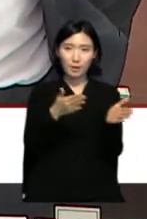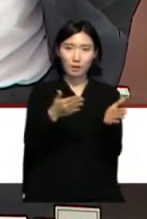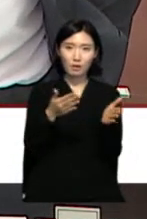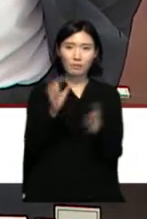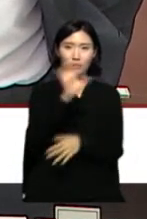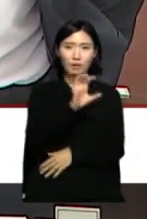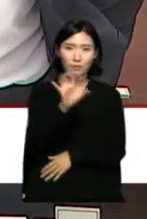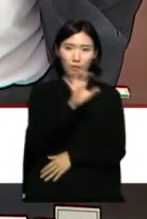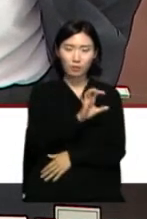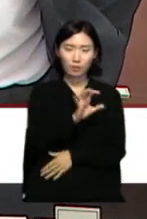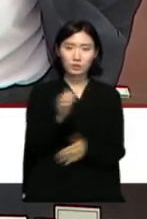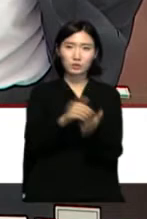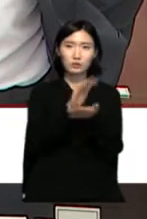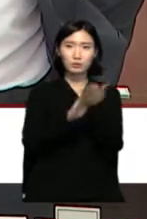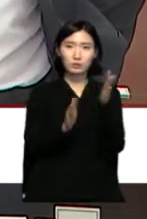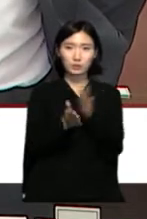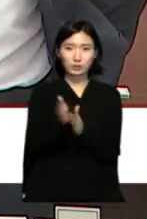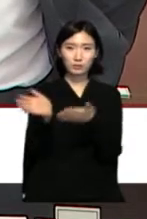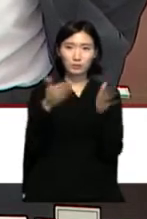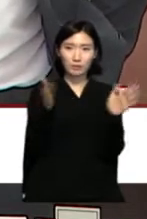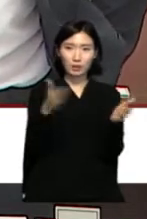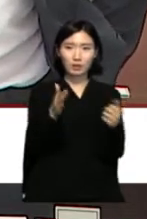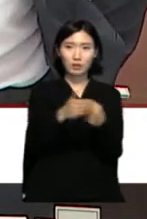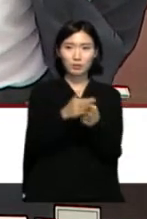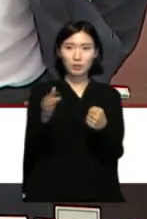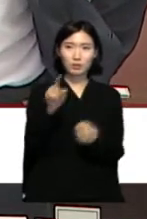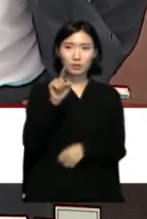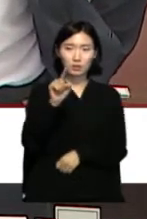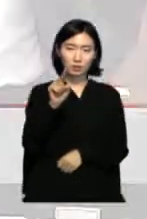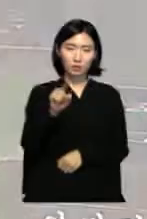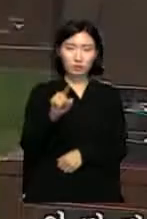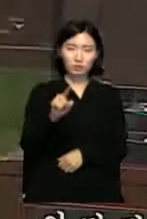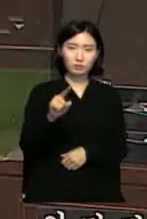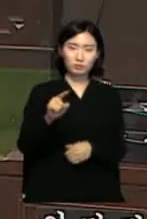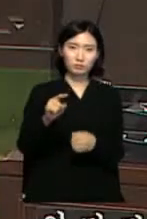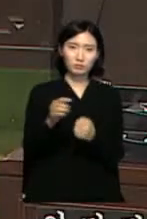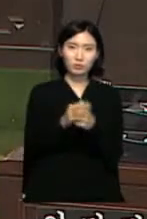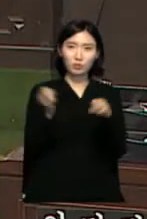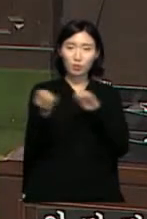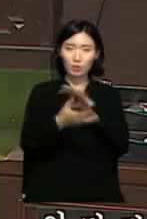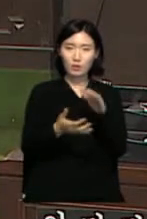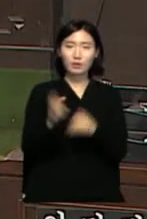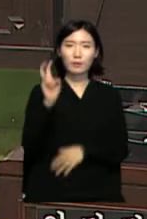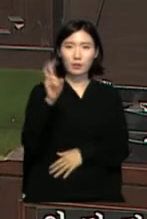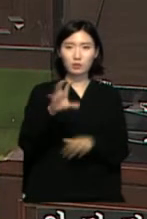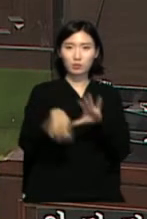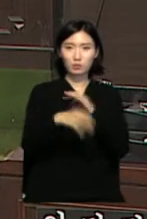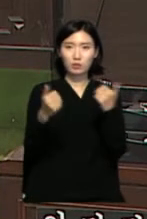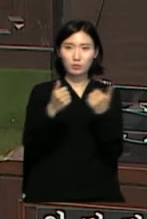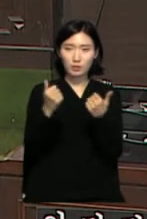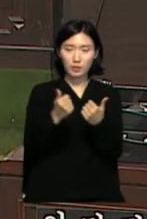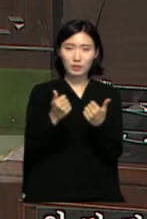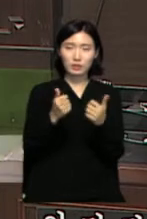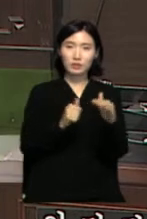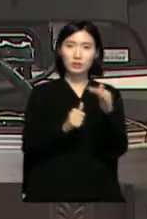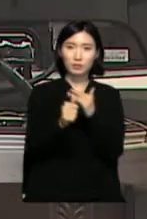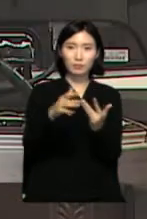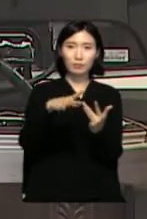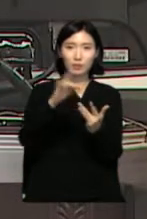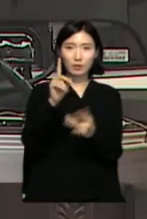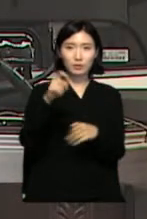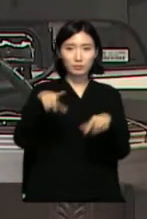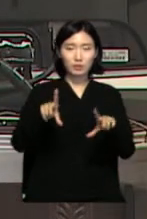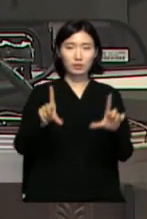회의가 무한정 넘어가기 때문에 이거는 파행으로 간다고 차라리. 종로구의회가 의장단을 선출하기로 한